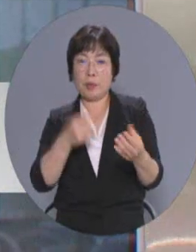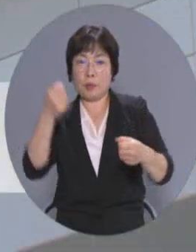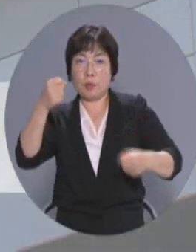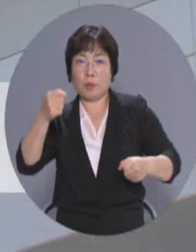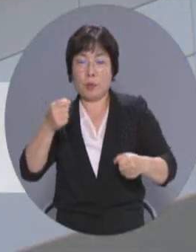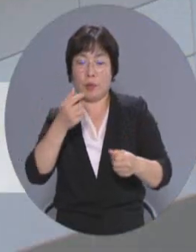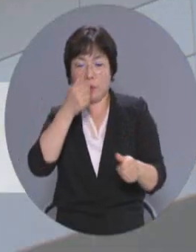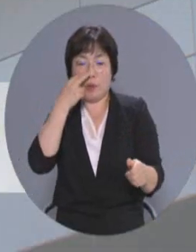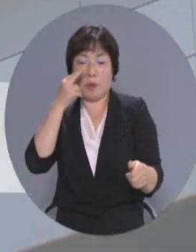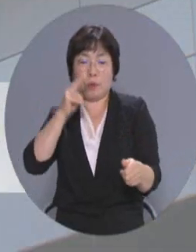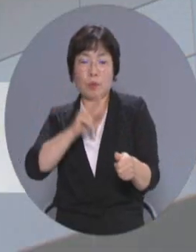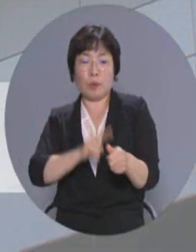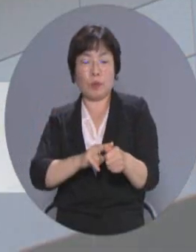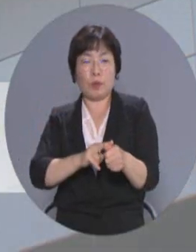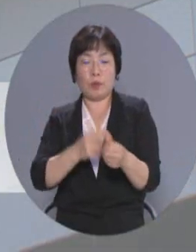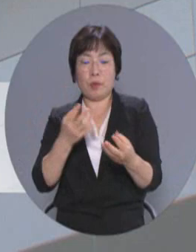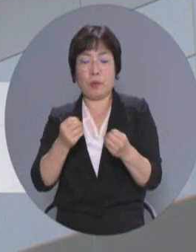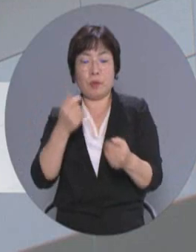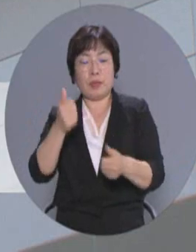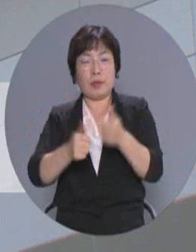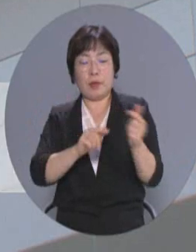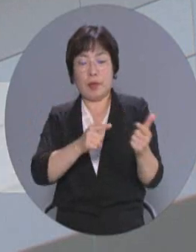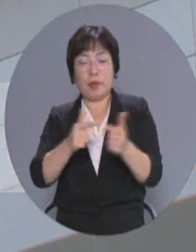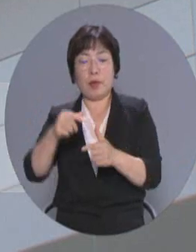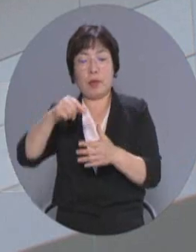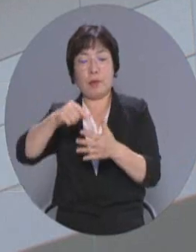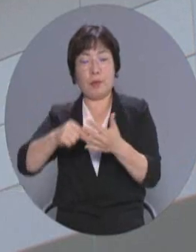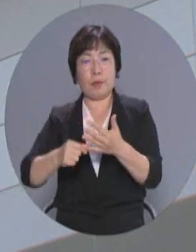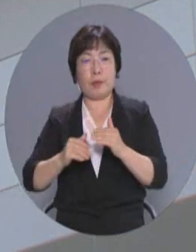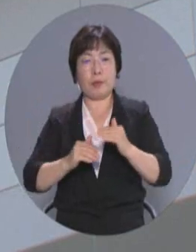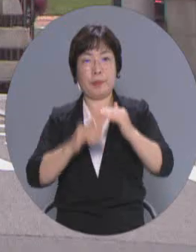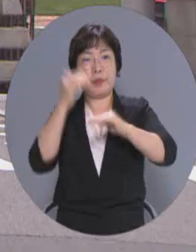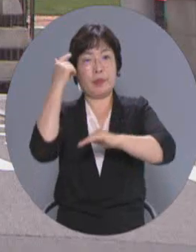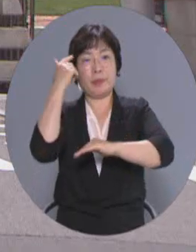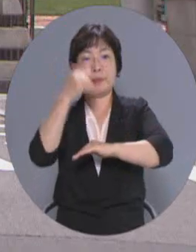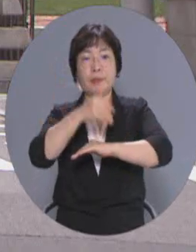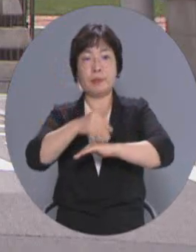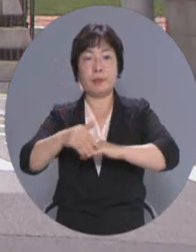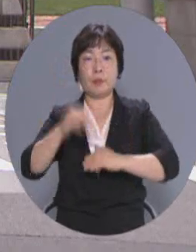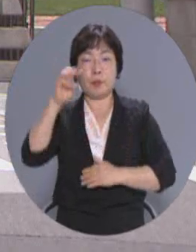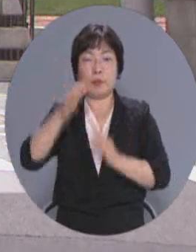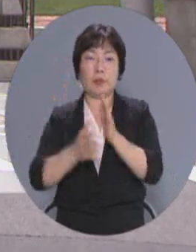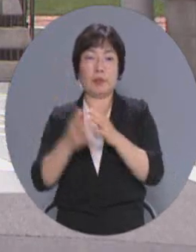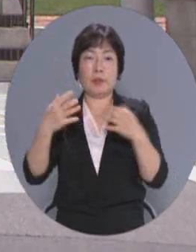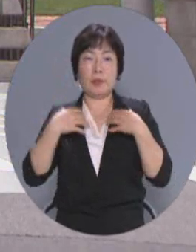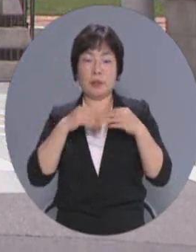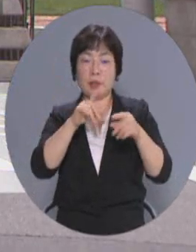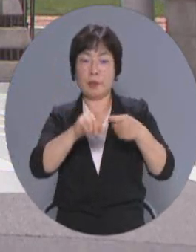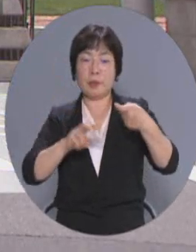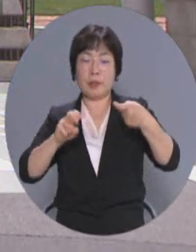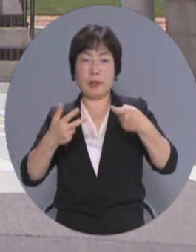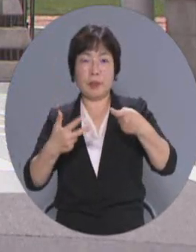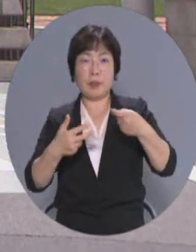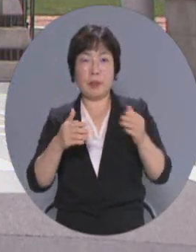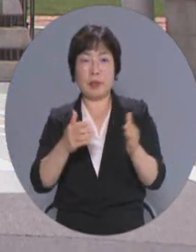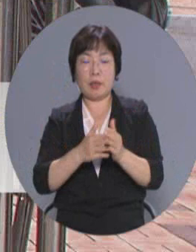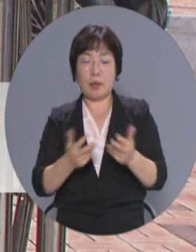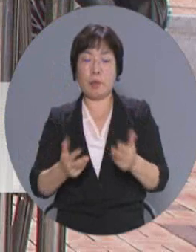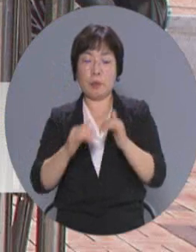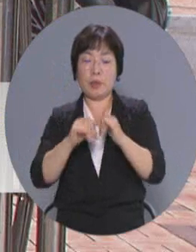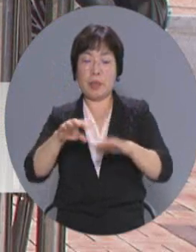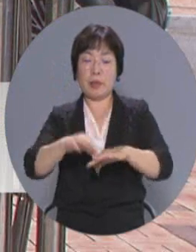도전 수학 골든벨 등 다양한 프로그램이 진행될 예정입니다 광양시가 오는 27일까지 올해 봉사왕